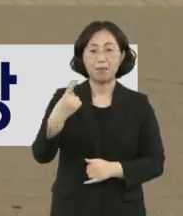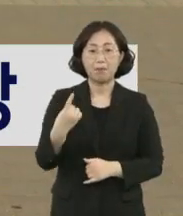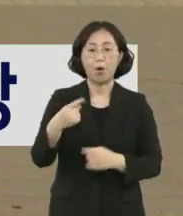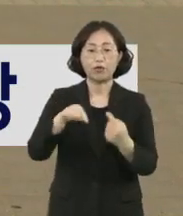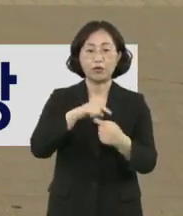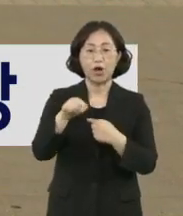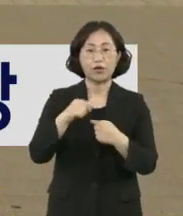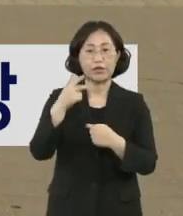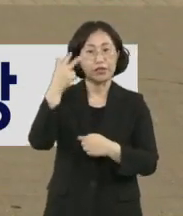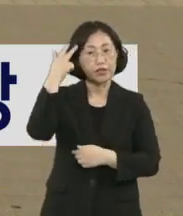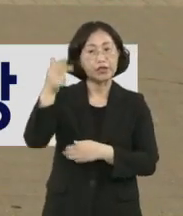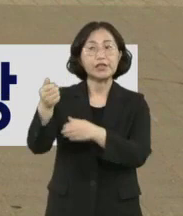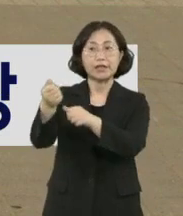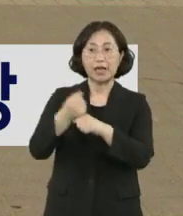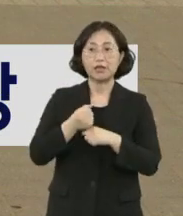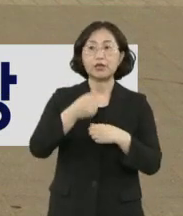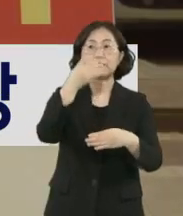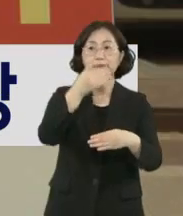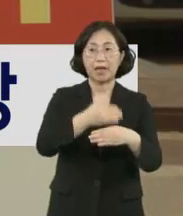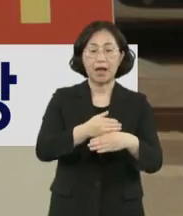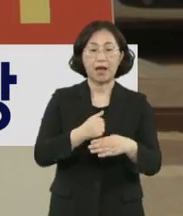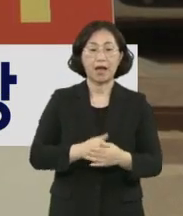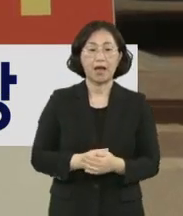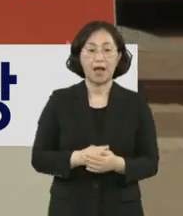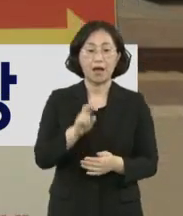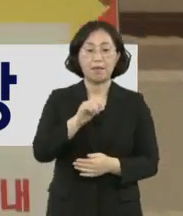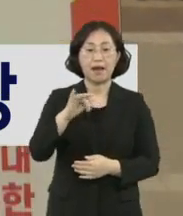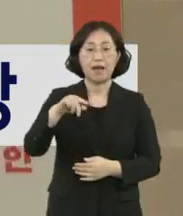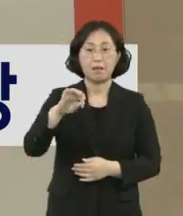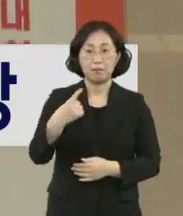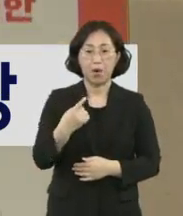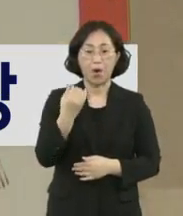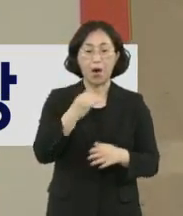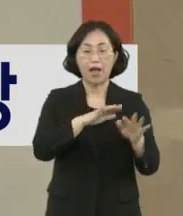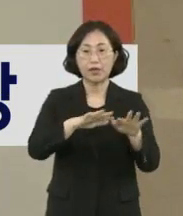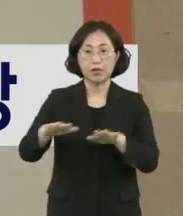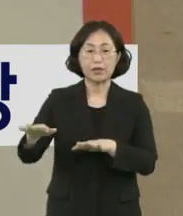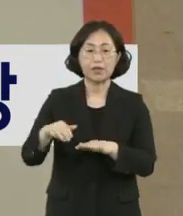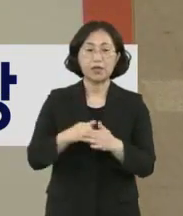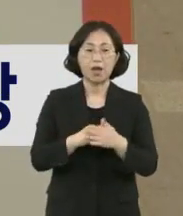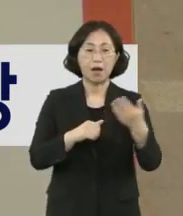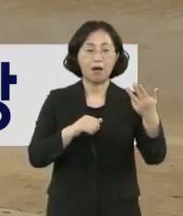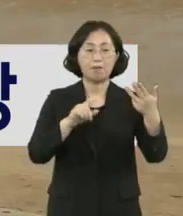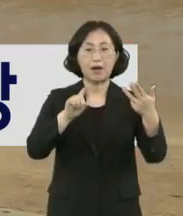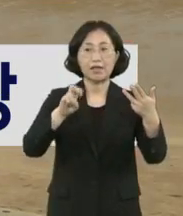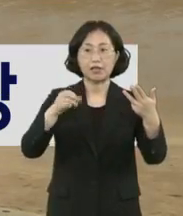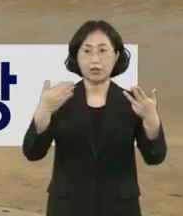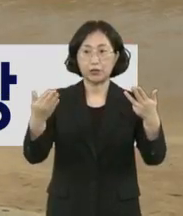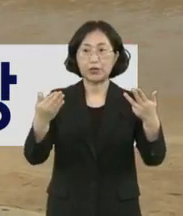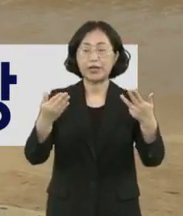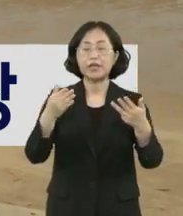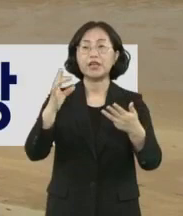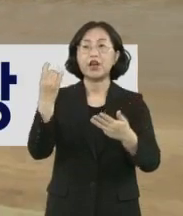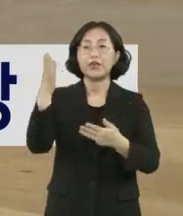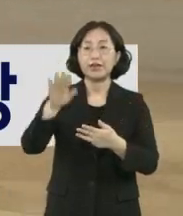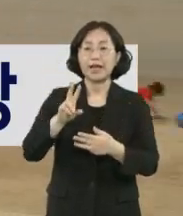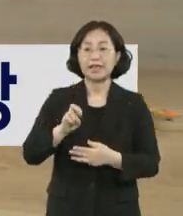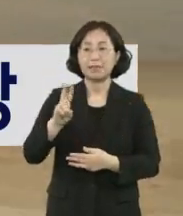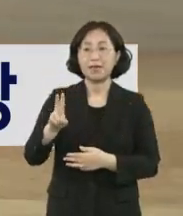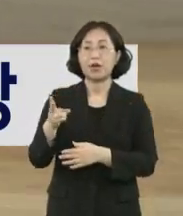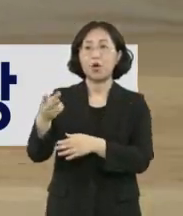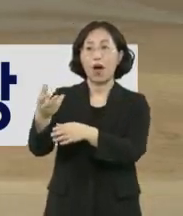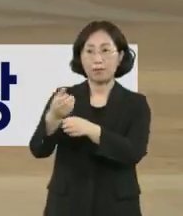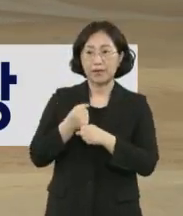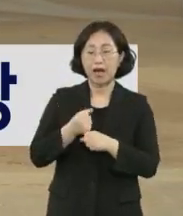운영을 일주일 단축기로 했습니다. 이에 따라 만리포 해수욕장 폐장일은 오는 29일에서 22일로